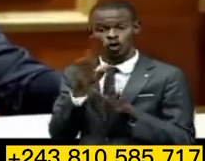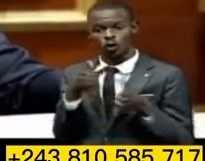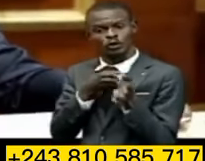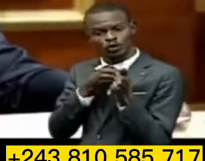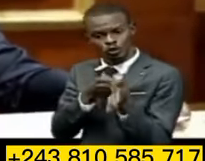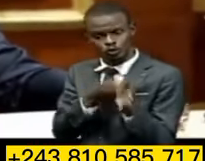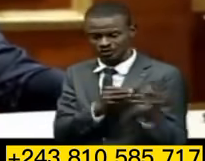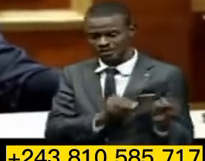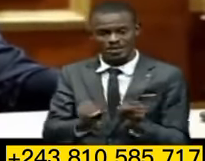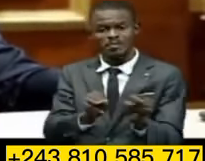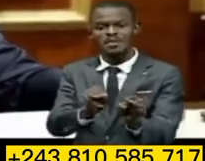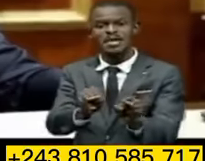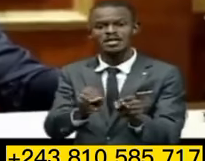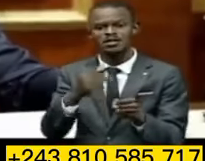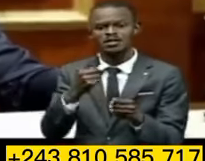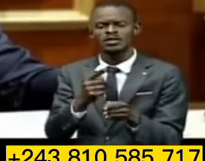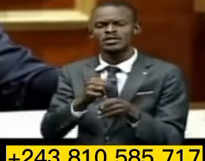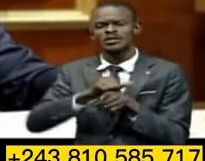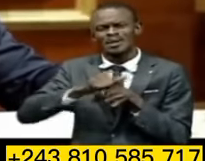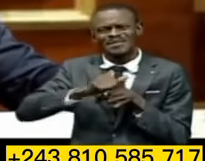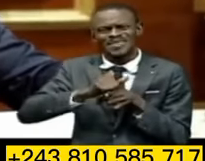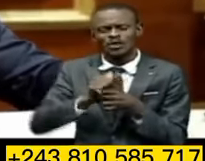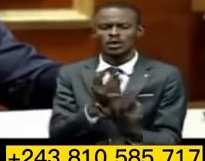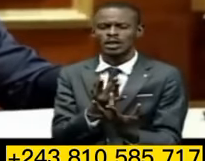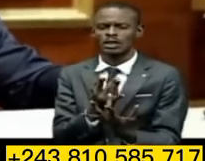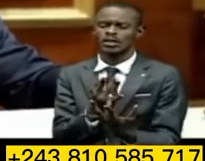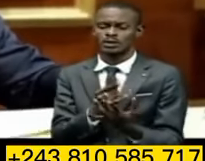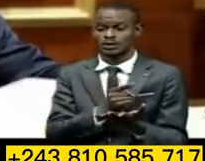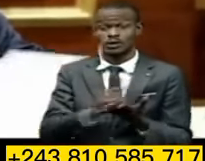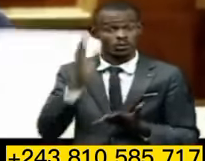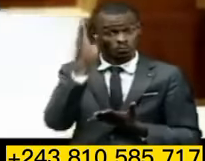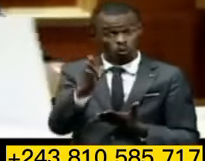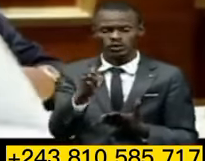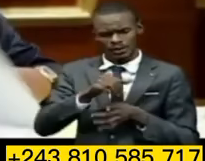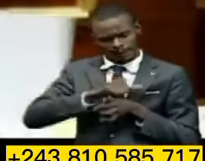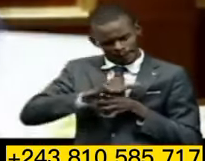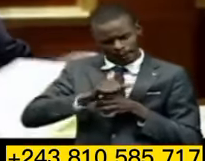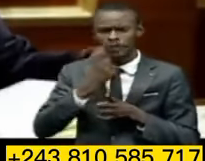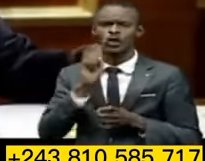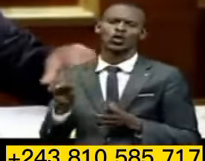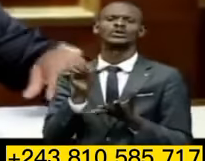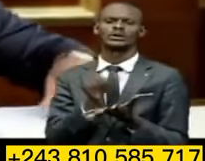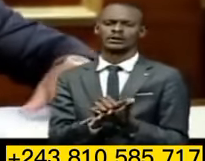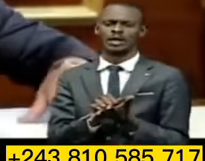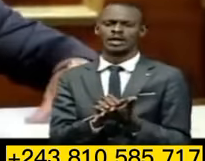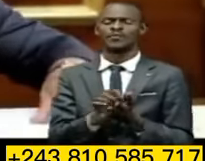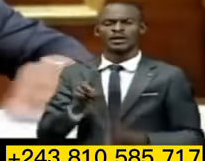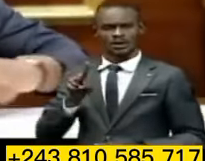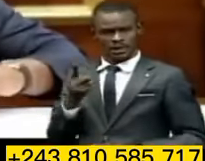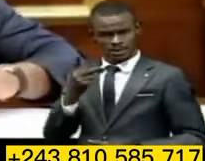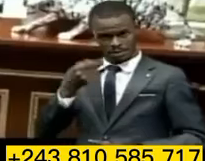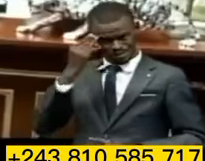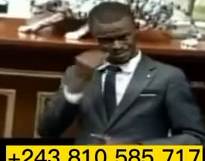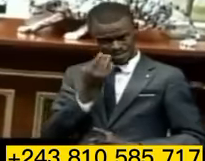été prises, dont les effets sont attendus dès les milieux de la semaine prochaine au plus tard. En deuxième lieu, il a invité